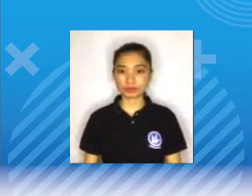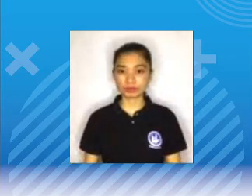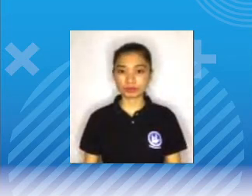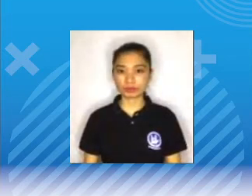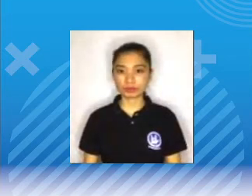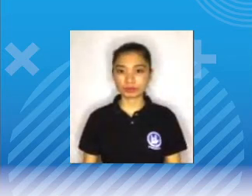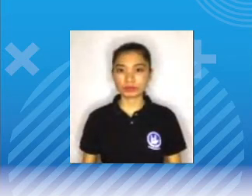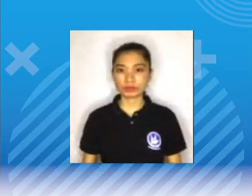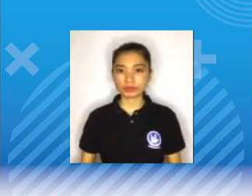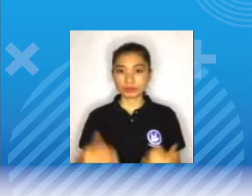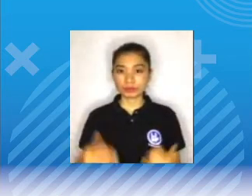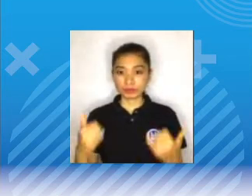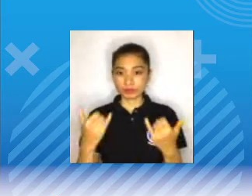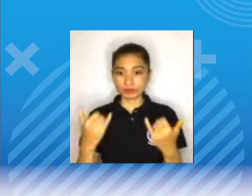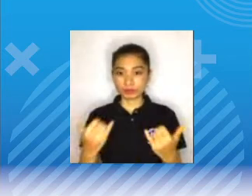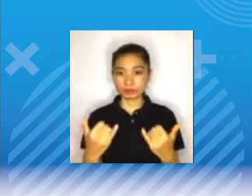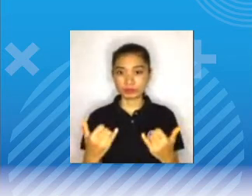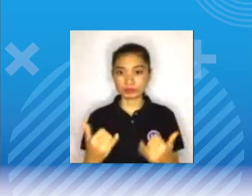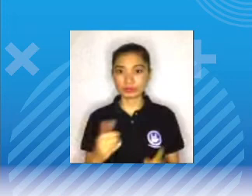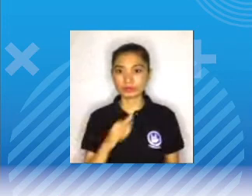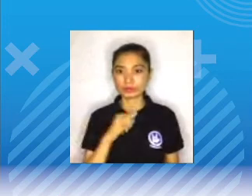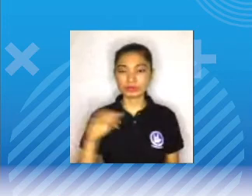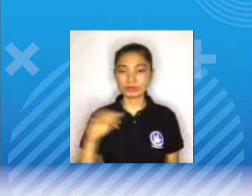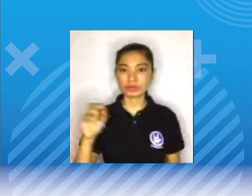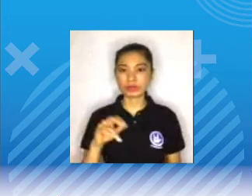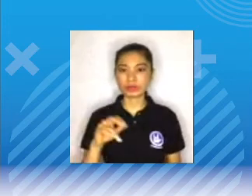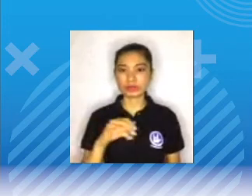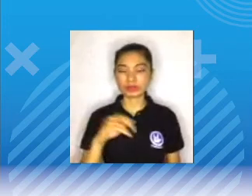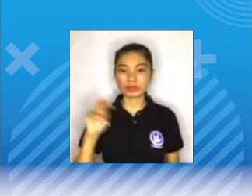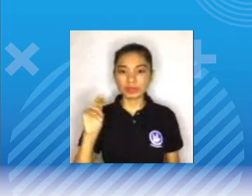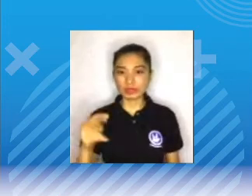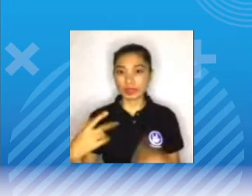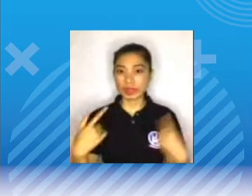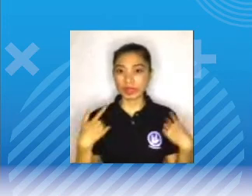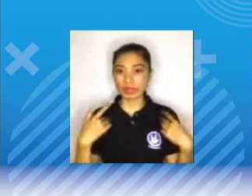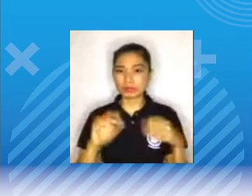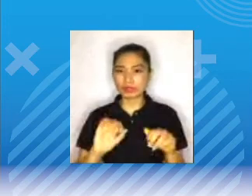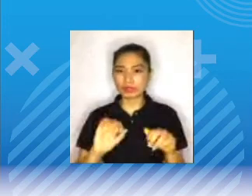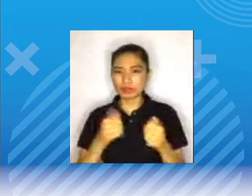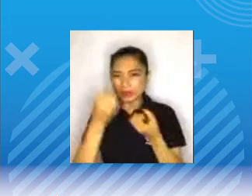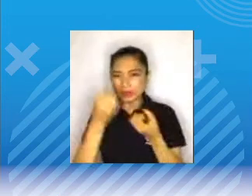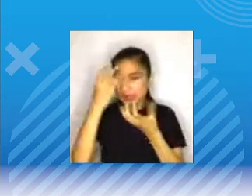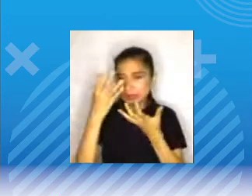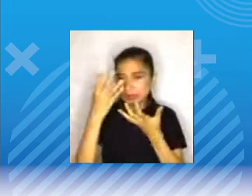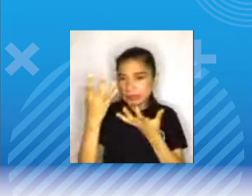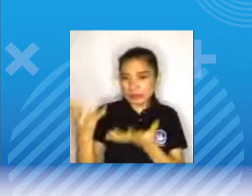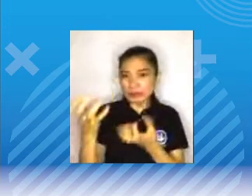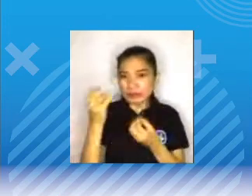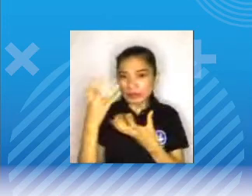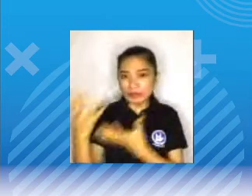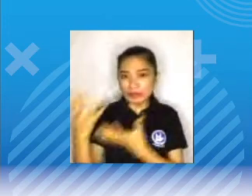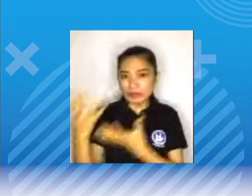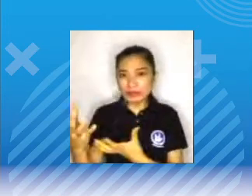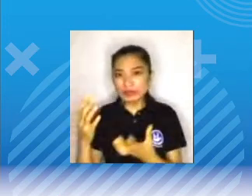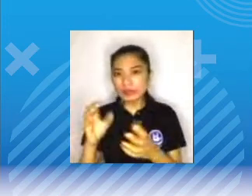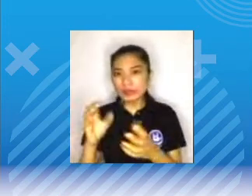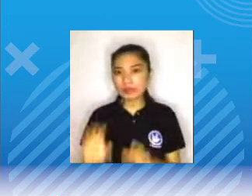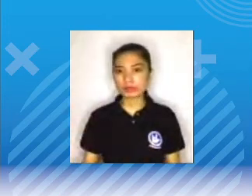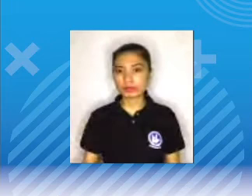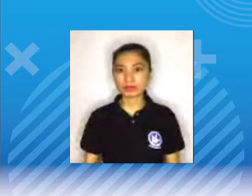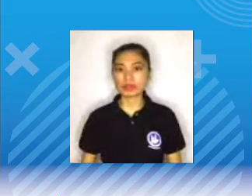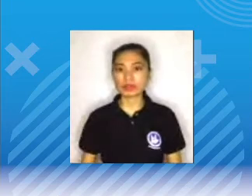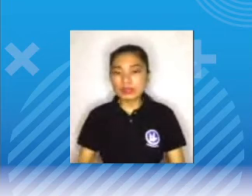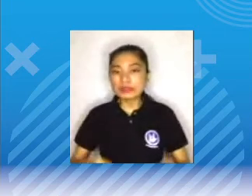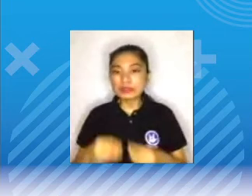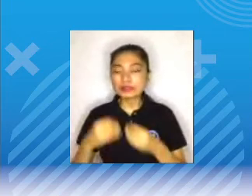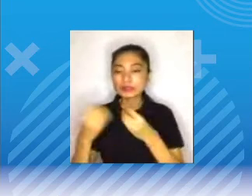magkaroon ng hindrance kung paano natin i-raise yung mga concerns natin o yung pagbibigay namin ng suporta sa inyo. So with